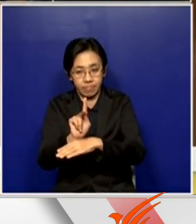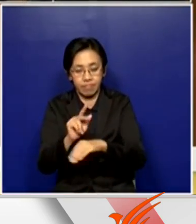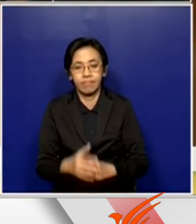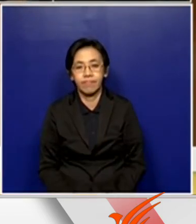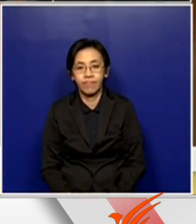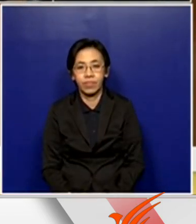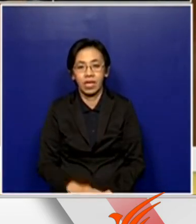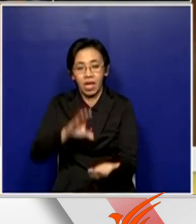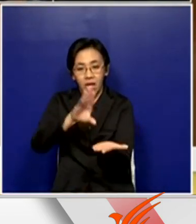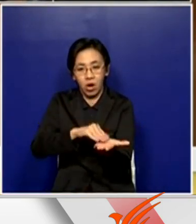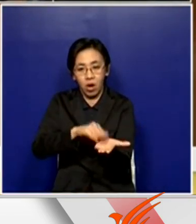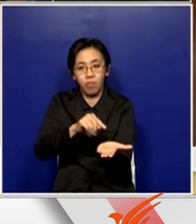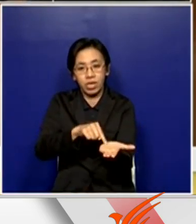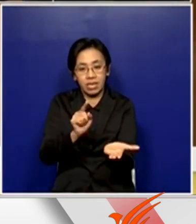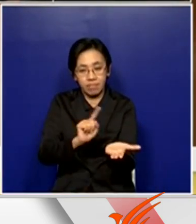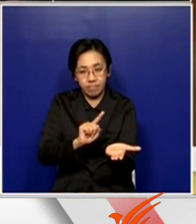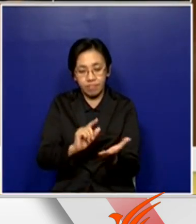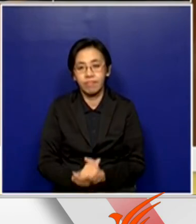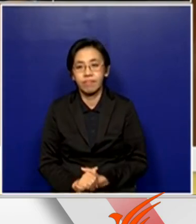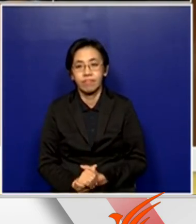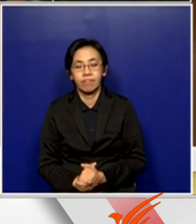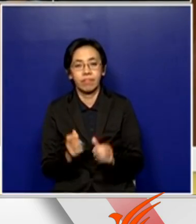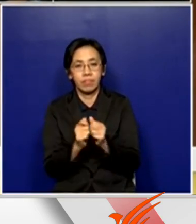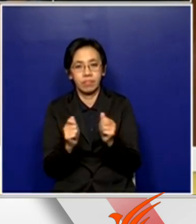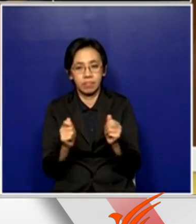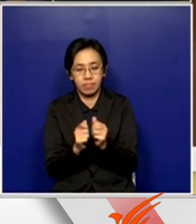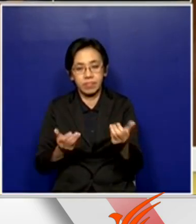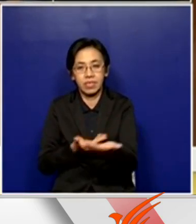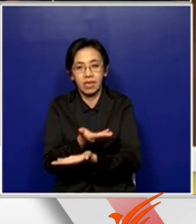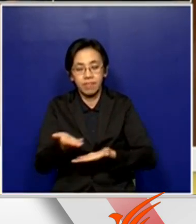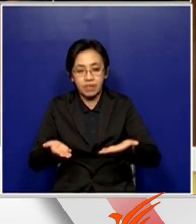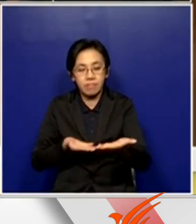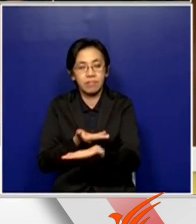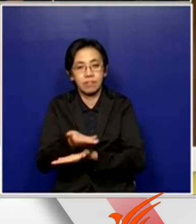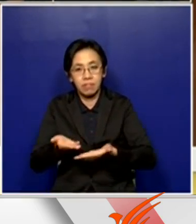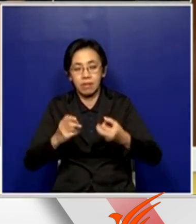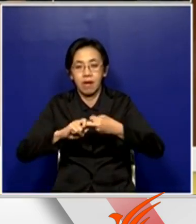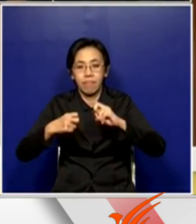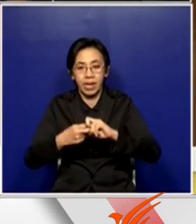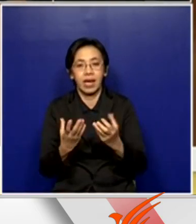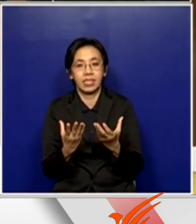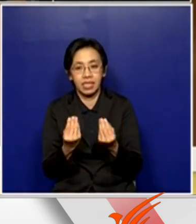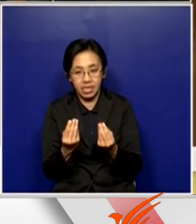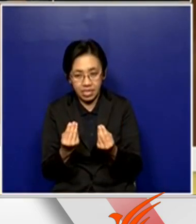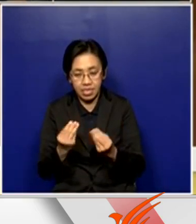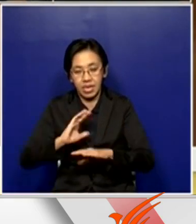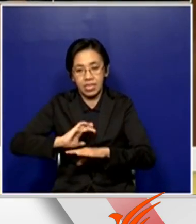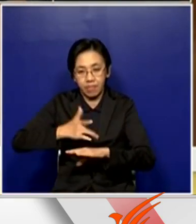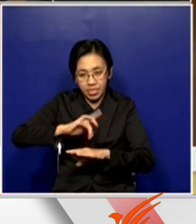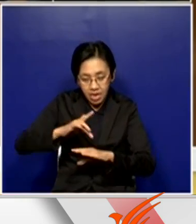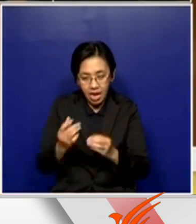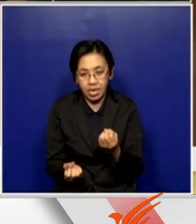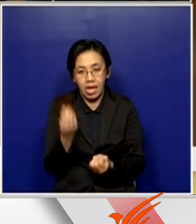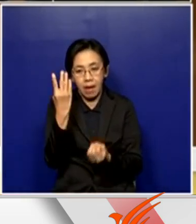ข้อมูลนี้ผมได้มาจากเอกสารของอนุกรมาธิการพิจารณาศึกษา ปัญหาทดสัรยากรธรมชาตส่งแล้อม